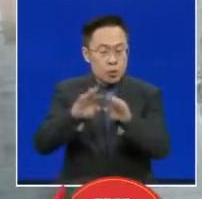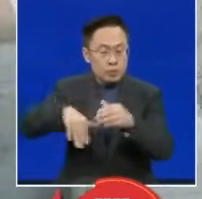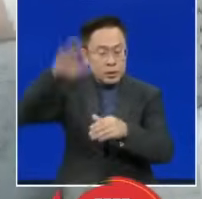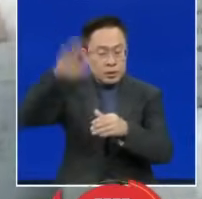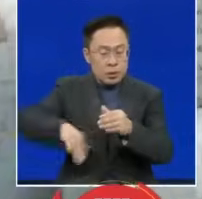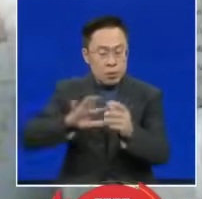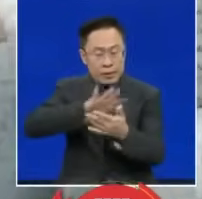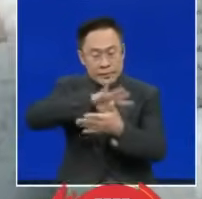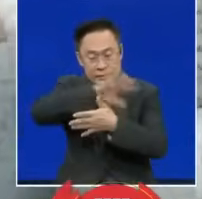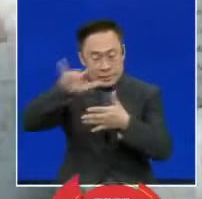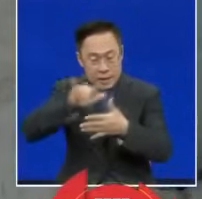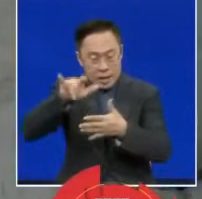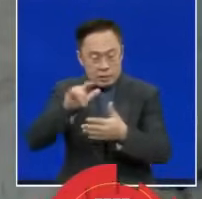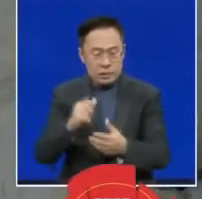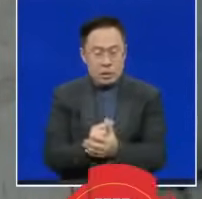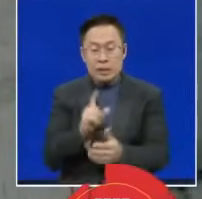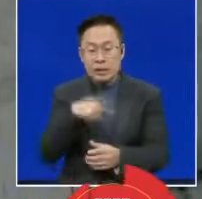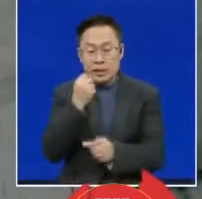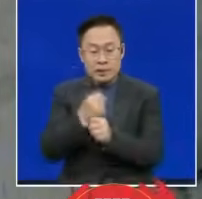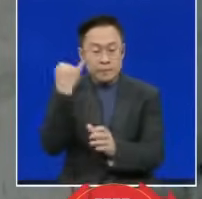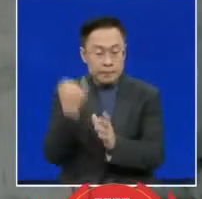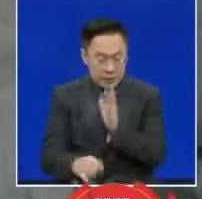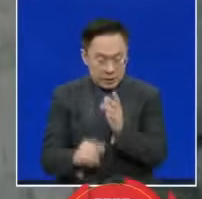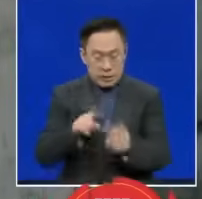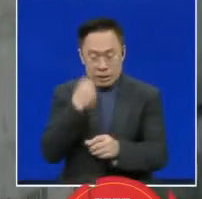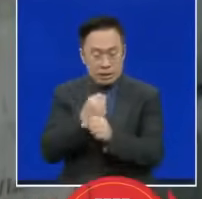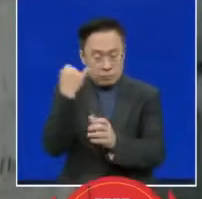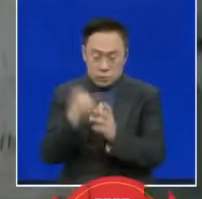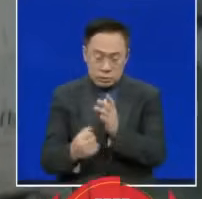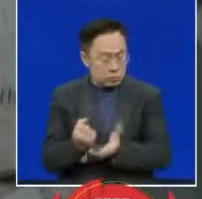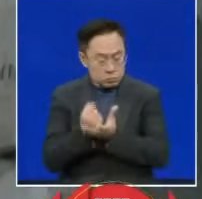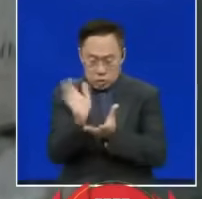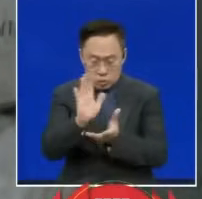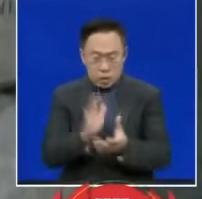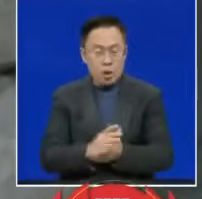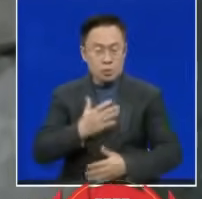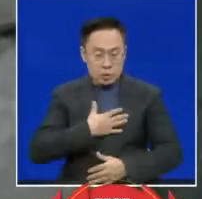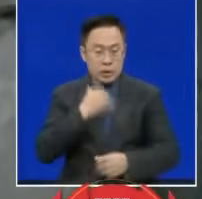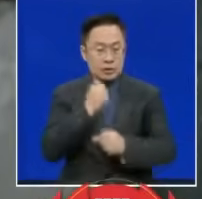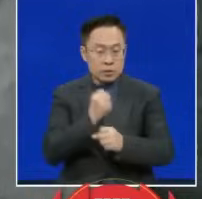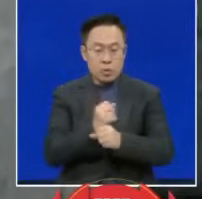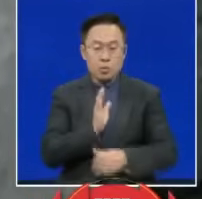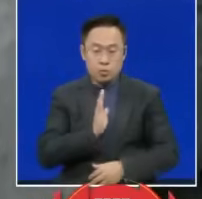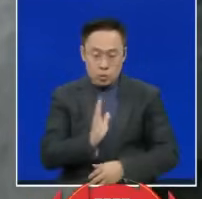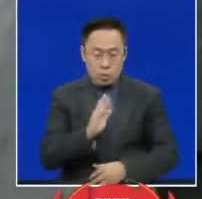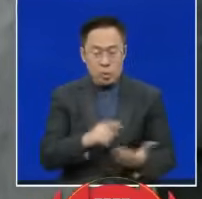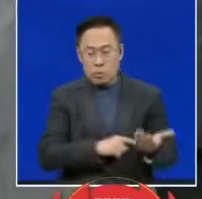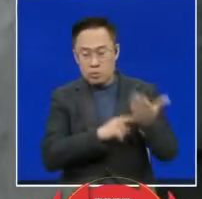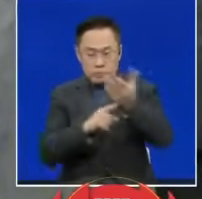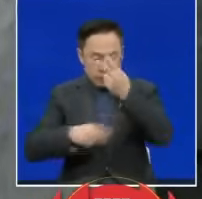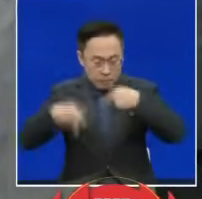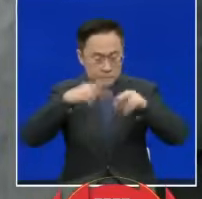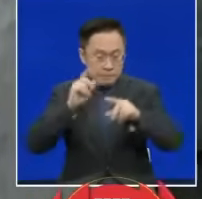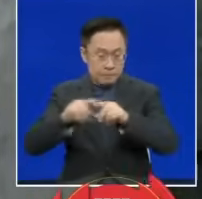ครอบครัวหากใครอยู่ในสำนักงานเขตบางซื่อและกทมจะรู้ดีว่าทำงานมาโดยตลอดนะคะเสนอยืน